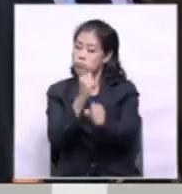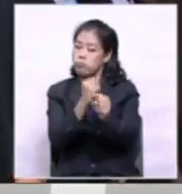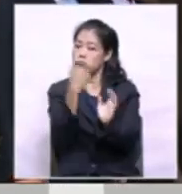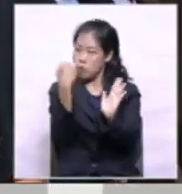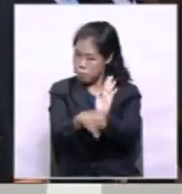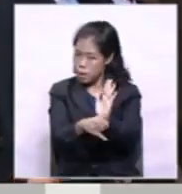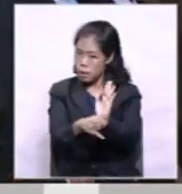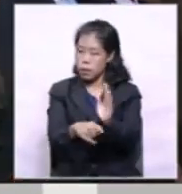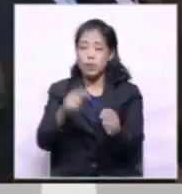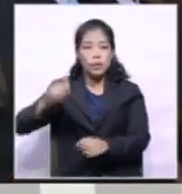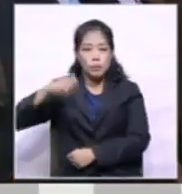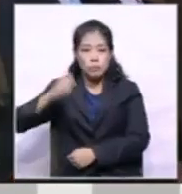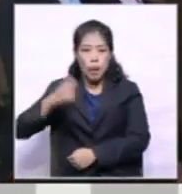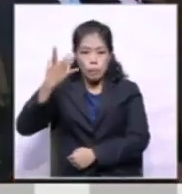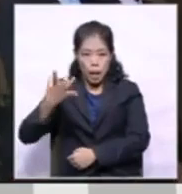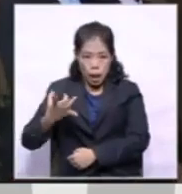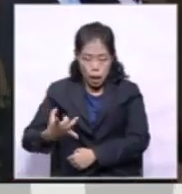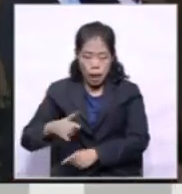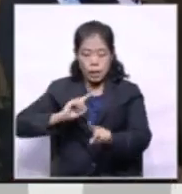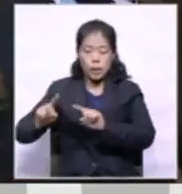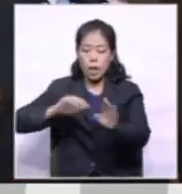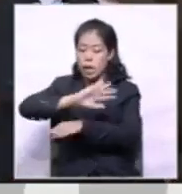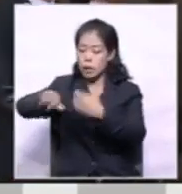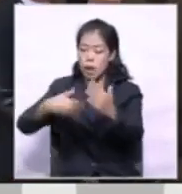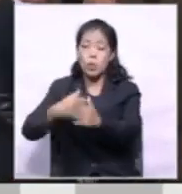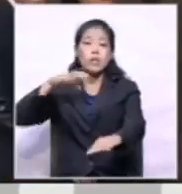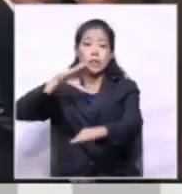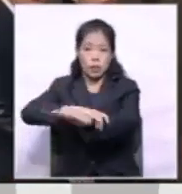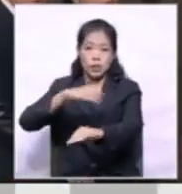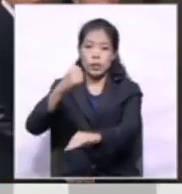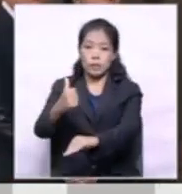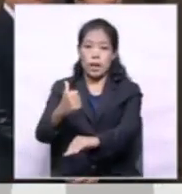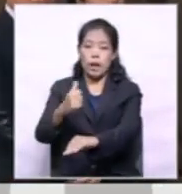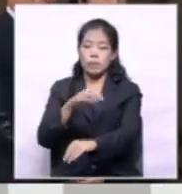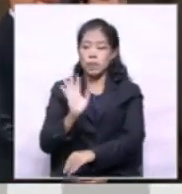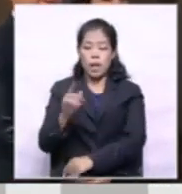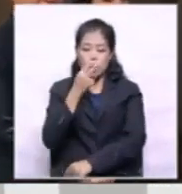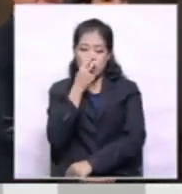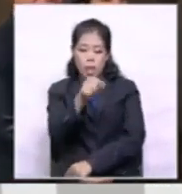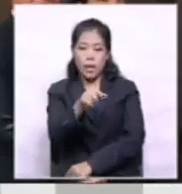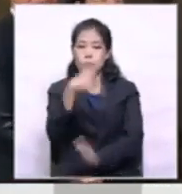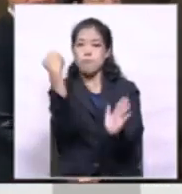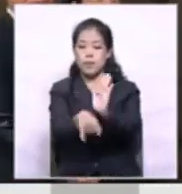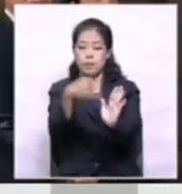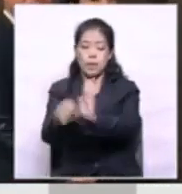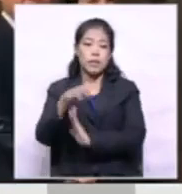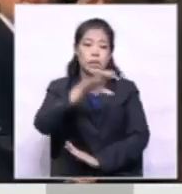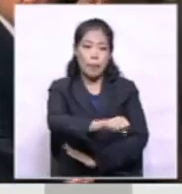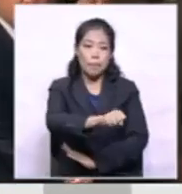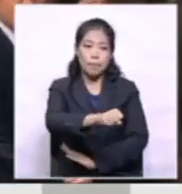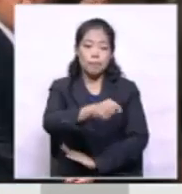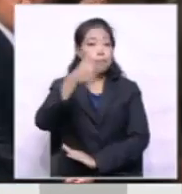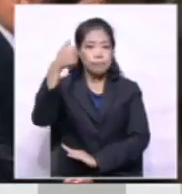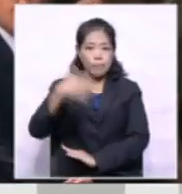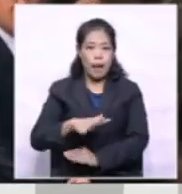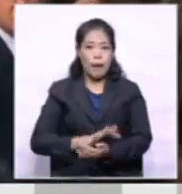ล้วคดีตัดสินว่ายังไงอ่ะขั้นต้นเนี่ยถึงจะจับกลุ่มเขาได้ไม่ใช่อยู่ดีไปมองเอ้ยนี่ผิดแล้วไปจับเลยมันทำได้ไหม